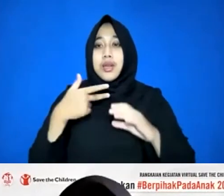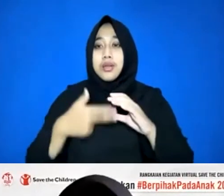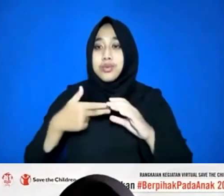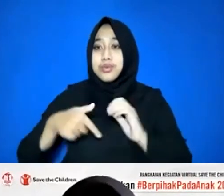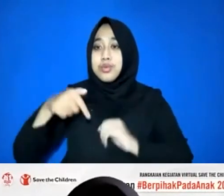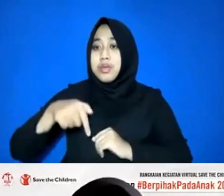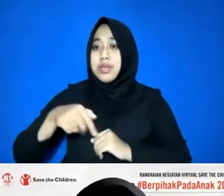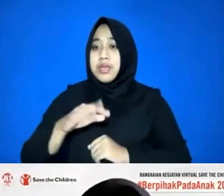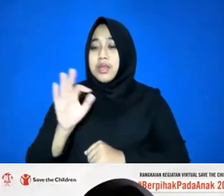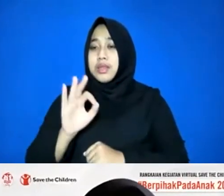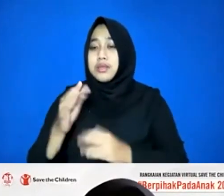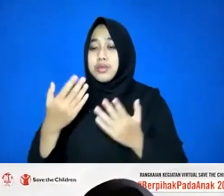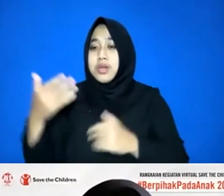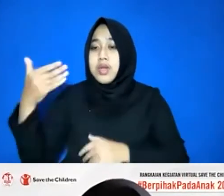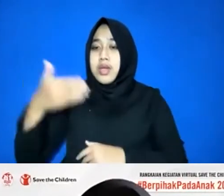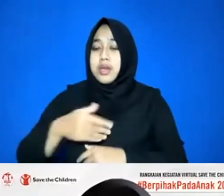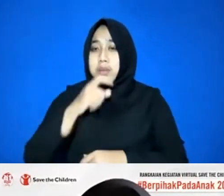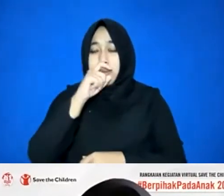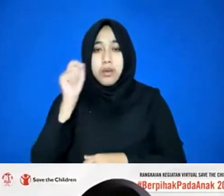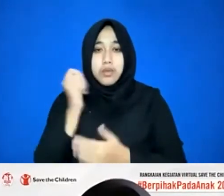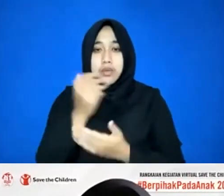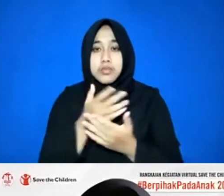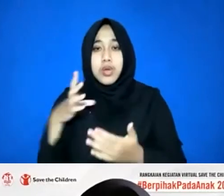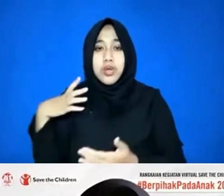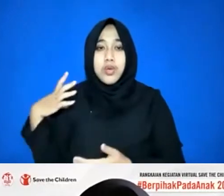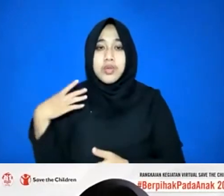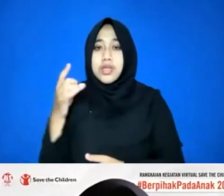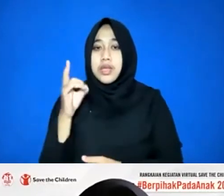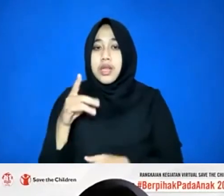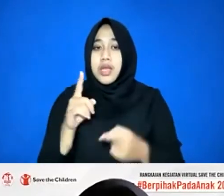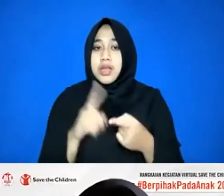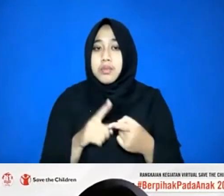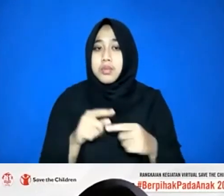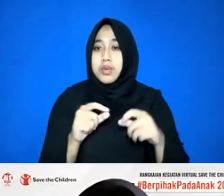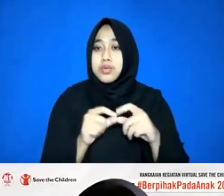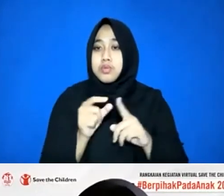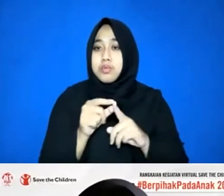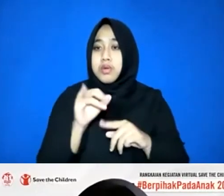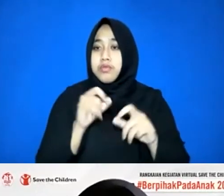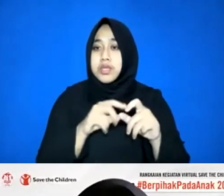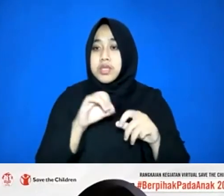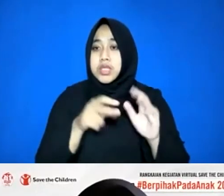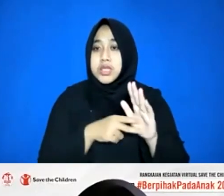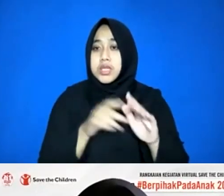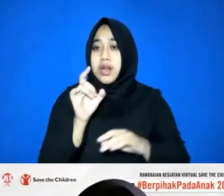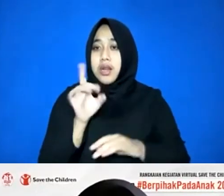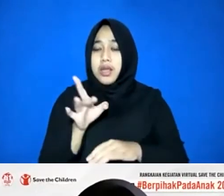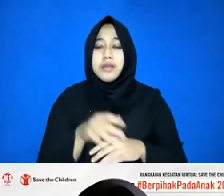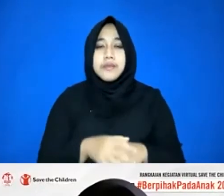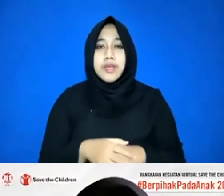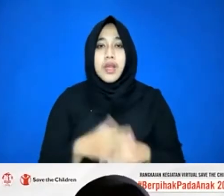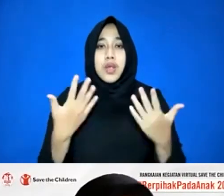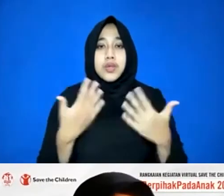ini telah hadir ya, mungkin Bapak Ibu dosen yang lain, teman-teman supervisor pekerja sosial yang lain juga yang